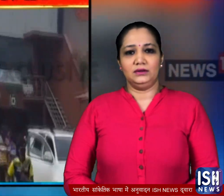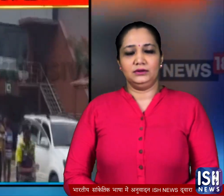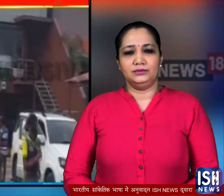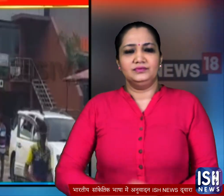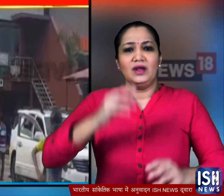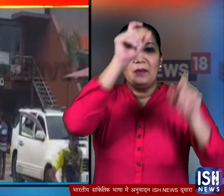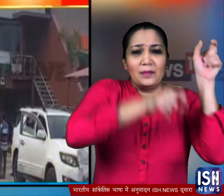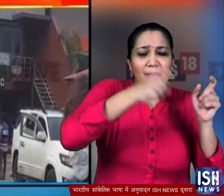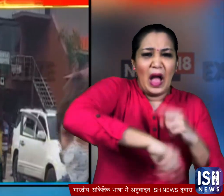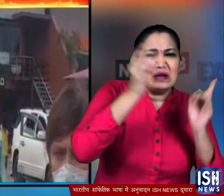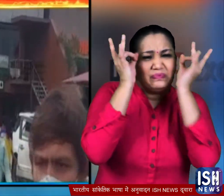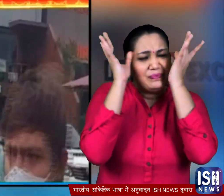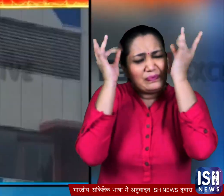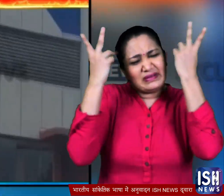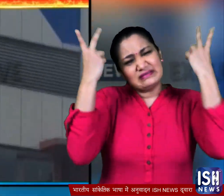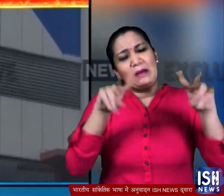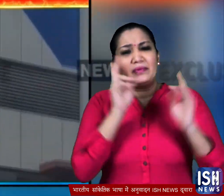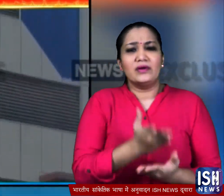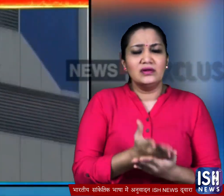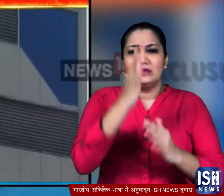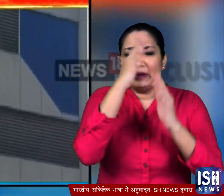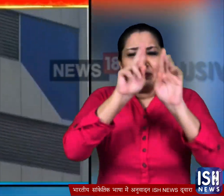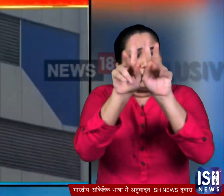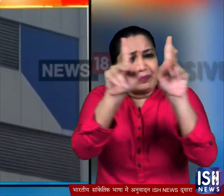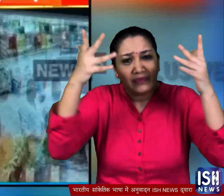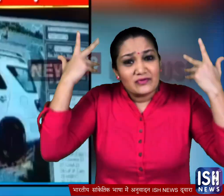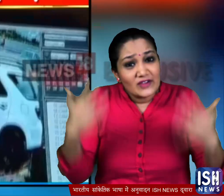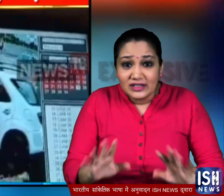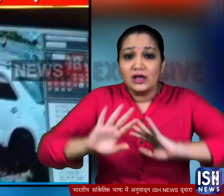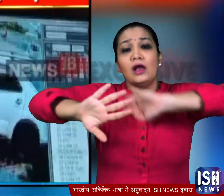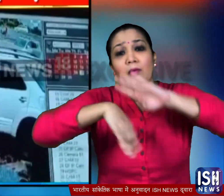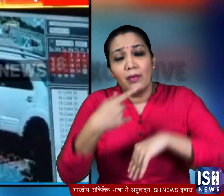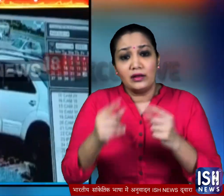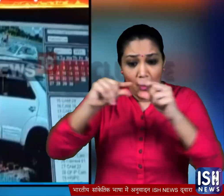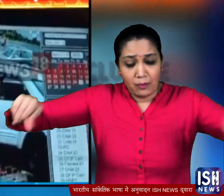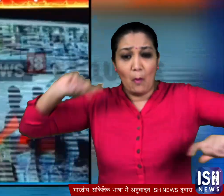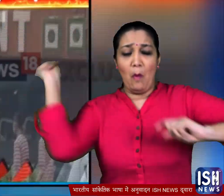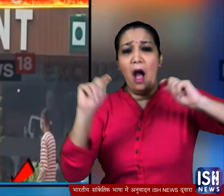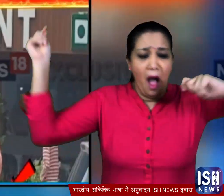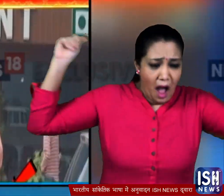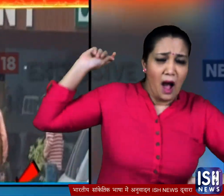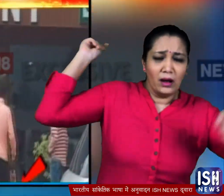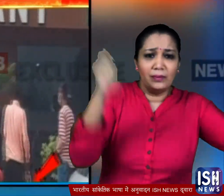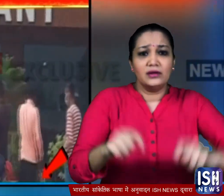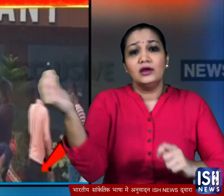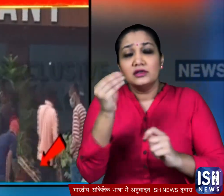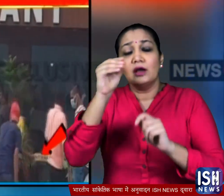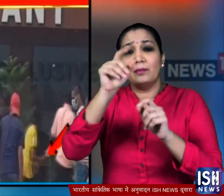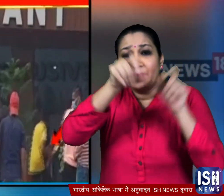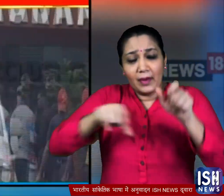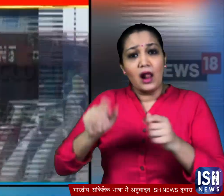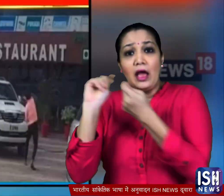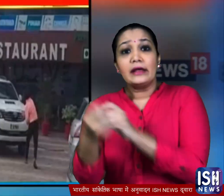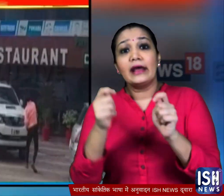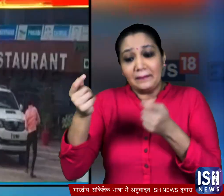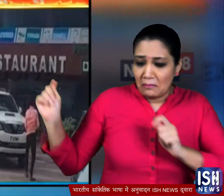हमला करने वालों के सिर पर ऐसा भूत सवार था कि शीशे बुरी तरह तोड़ने के बाद उन्होंने डंडे हाथों में ले लिए। कुछ लड़कों के हाथों में तो क्रिकेट बैट